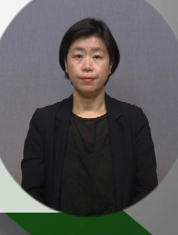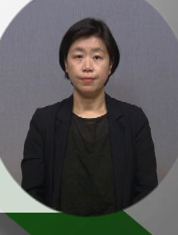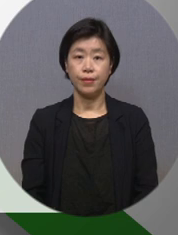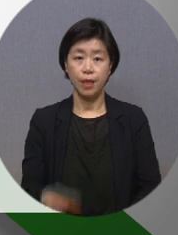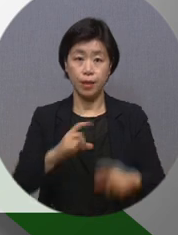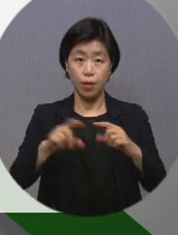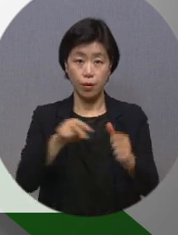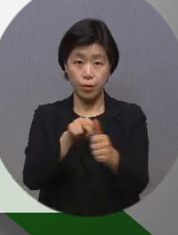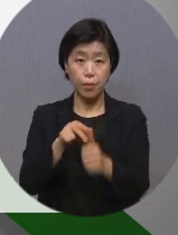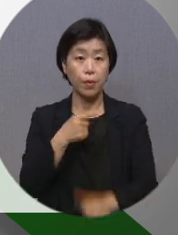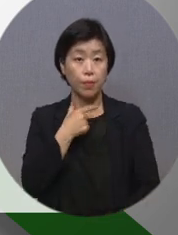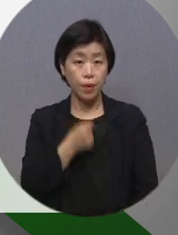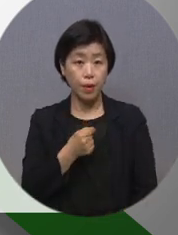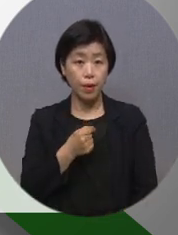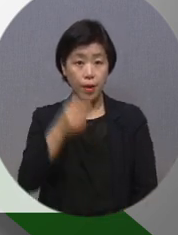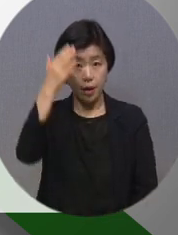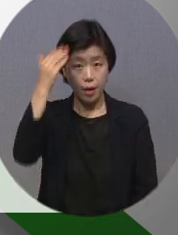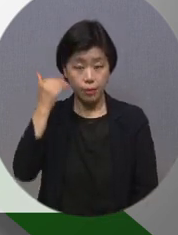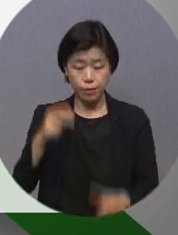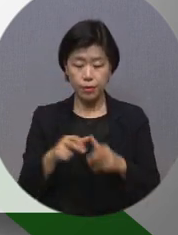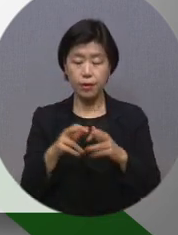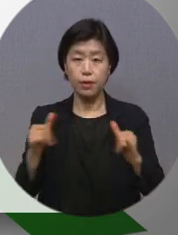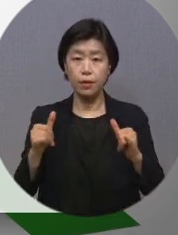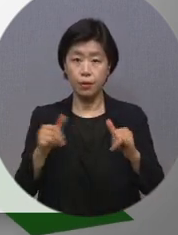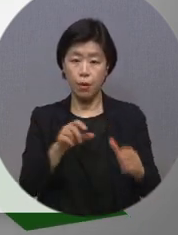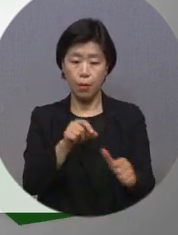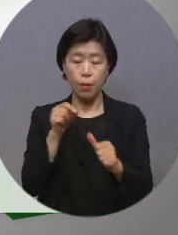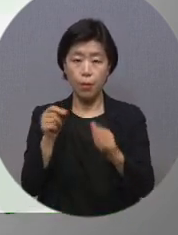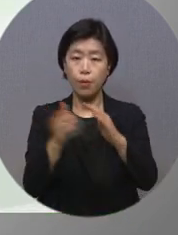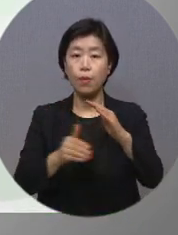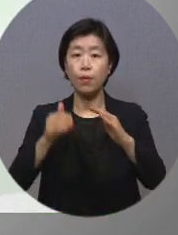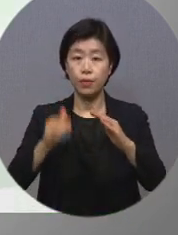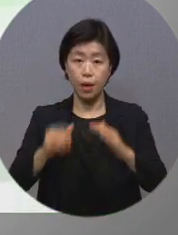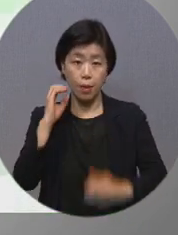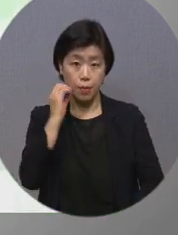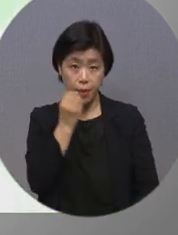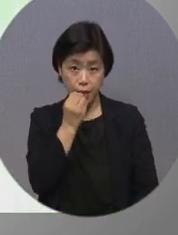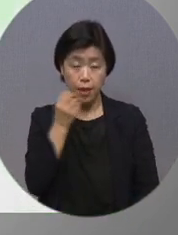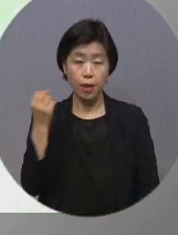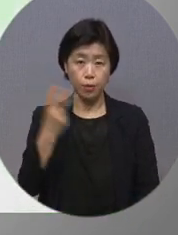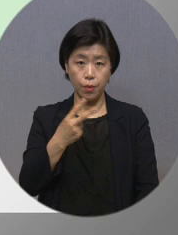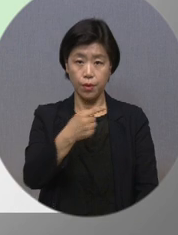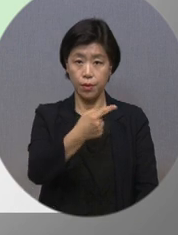더 자세한 입사 지원과 문의사항은 한국장애인고용공단 누리집이나